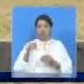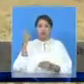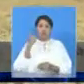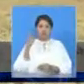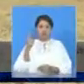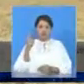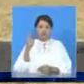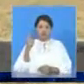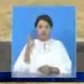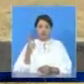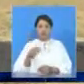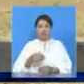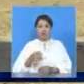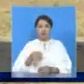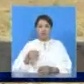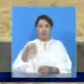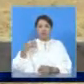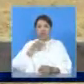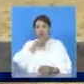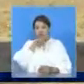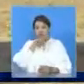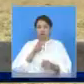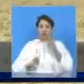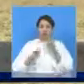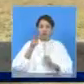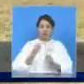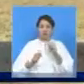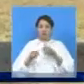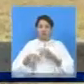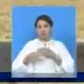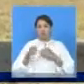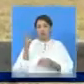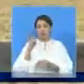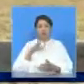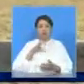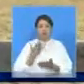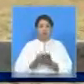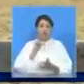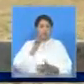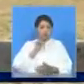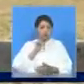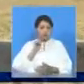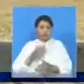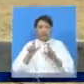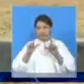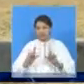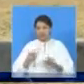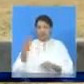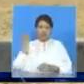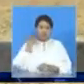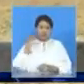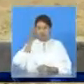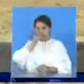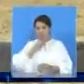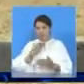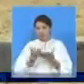хозяйство, козьемолочную ферму, для того, чтобы хозяйство было рентабельным. Не сидеть на шее у государства,